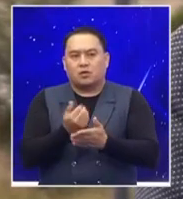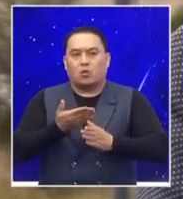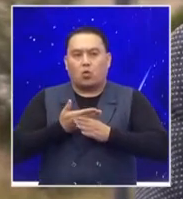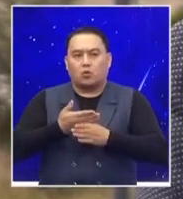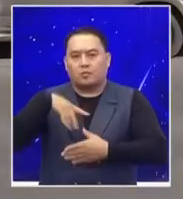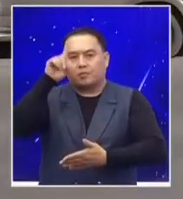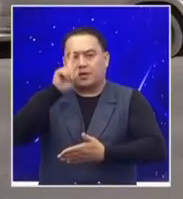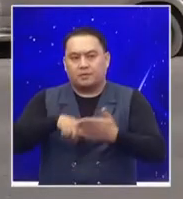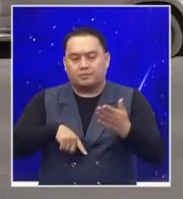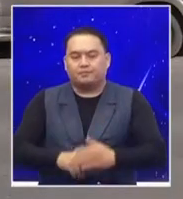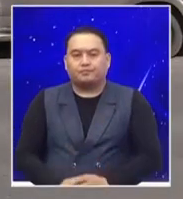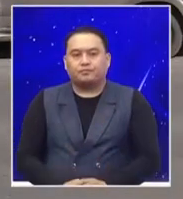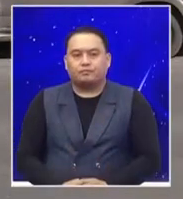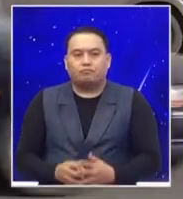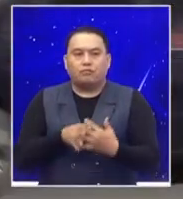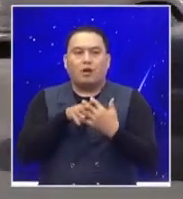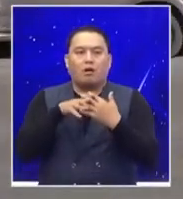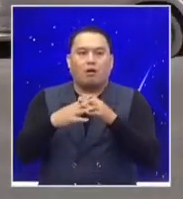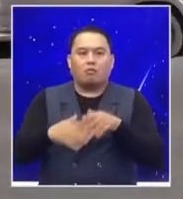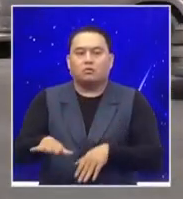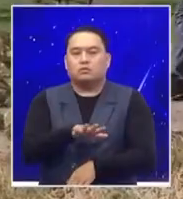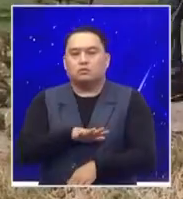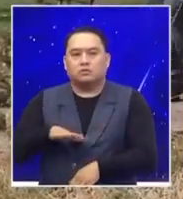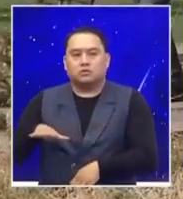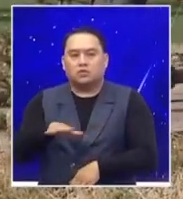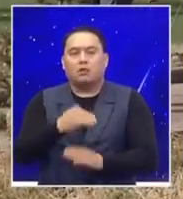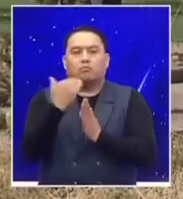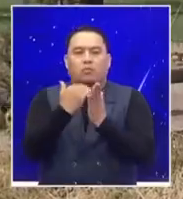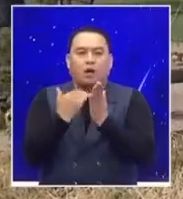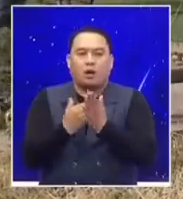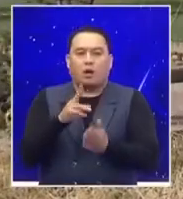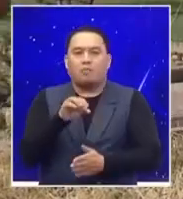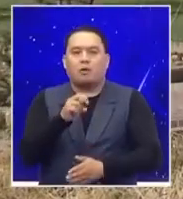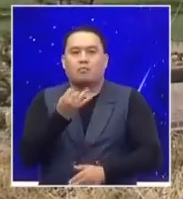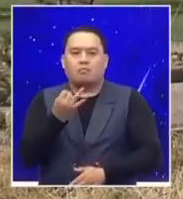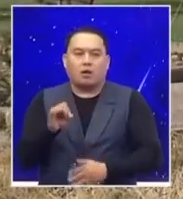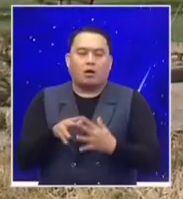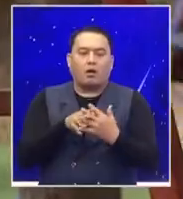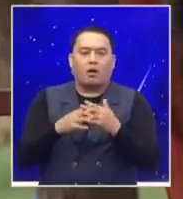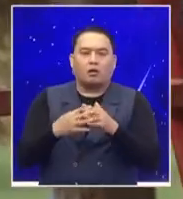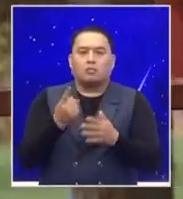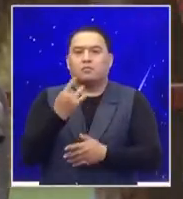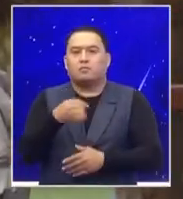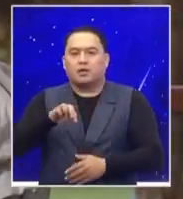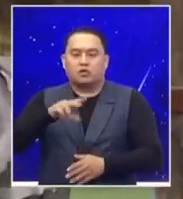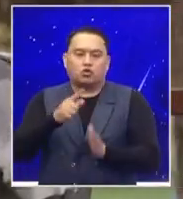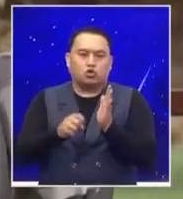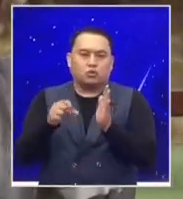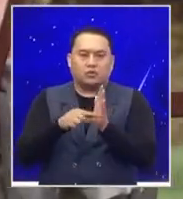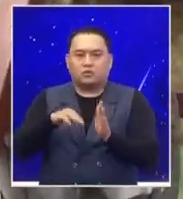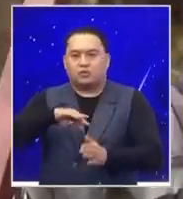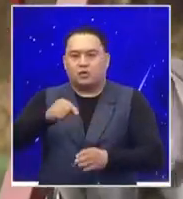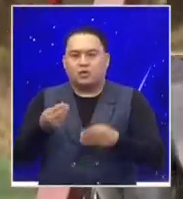арқасы деп білеміз. Ауыл ел бесігі, ауыл аймақ үшін жанашыр бағдарлама. Қабанбай ауылына аясында 1 миллиард 177 миллион